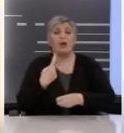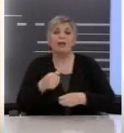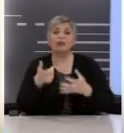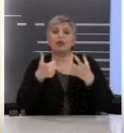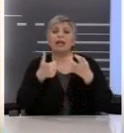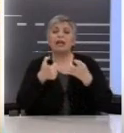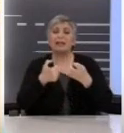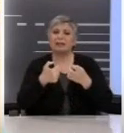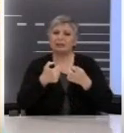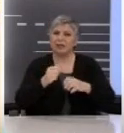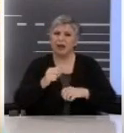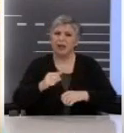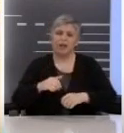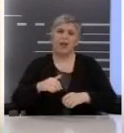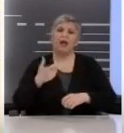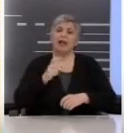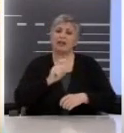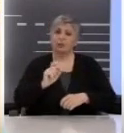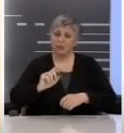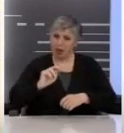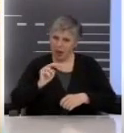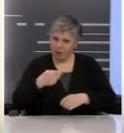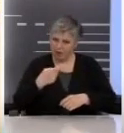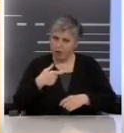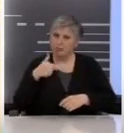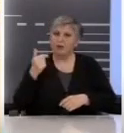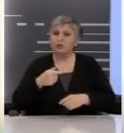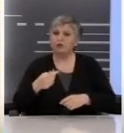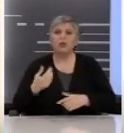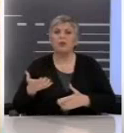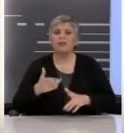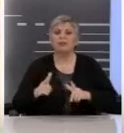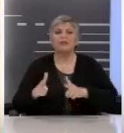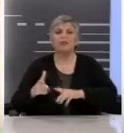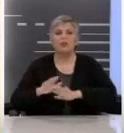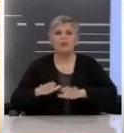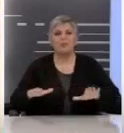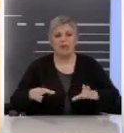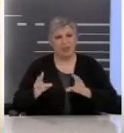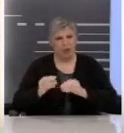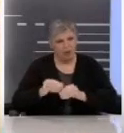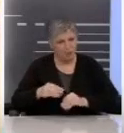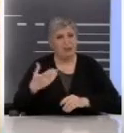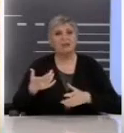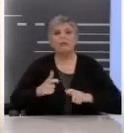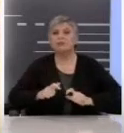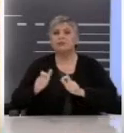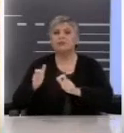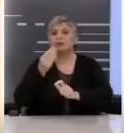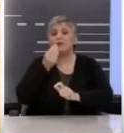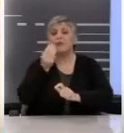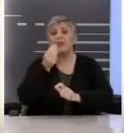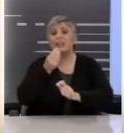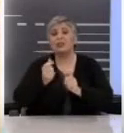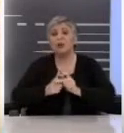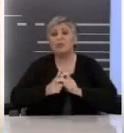καταπολεμήσουμε την παιδική φτώχεια, τα σχολικά γεύματα για επιπλέον 50 εκατομμύρια ευρώ και να καταπολεμήσουμε πάλι την